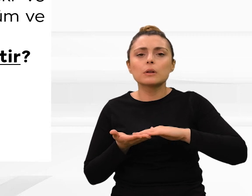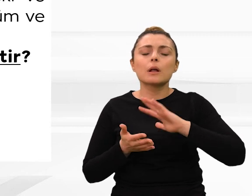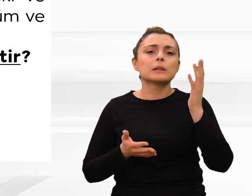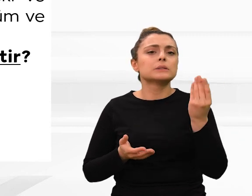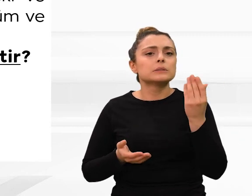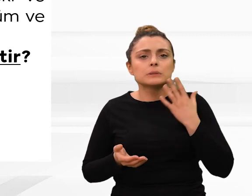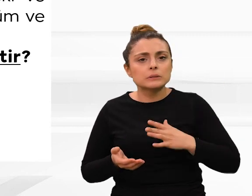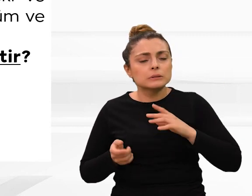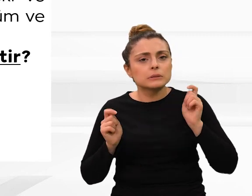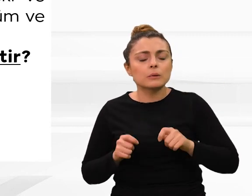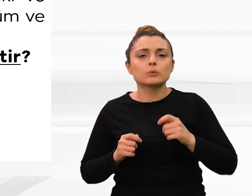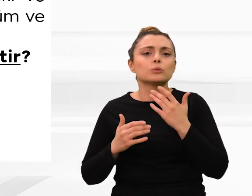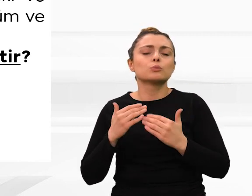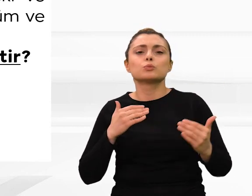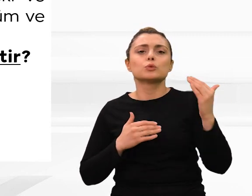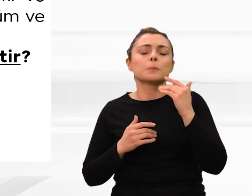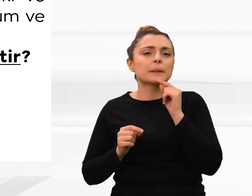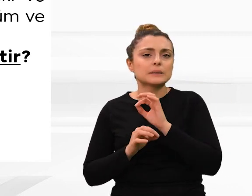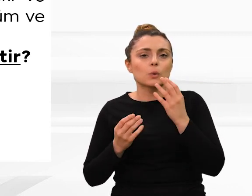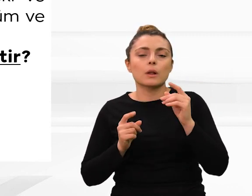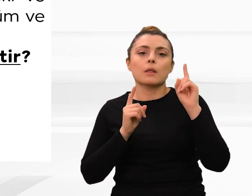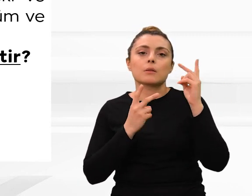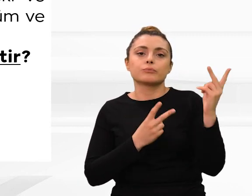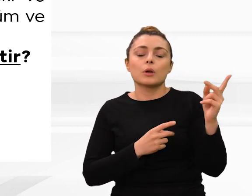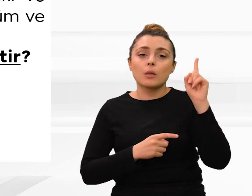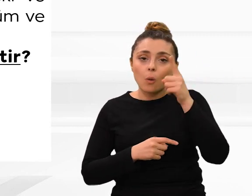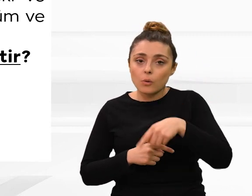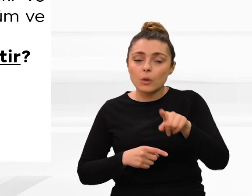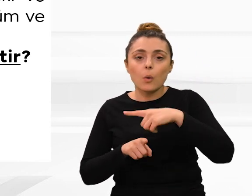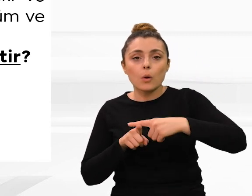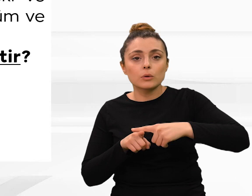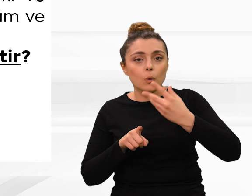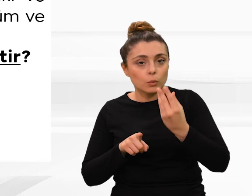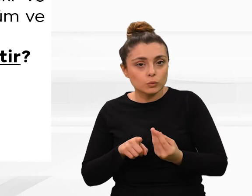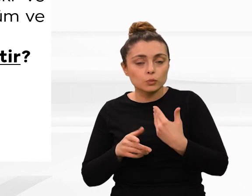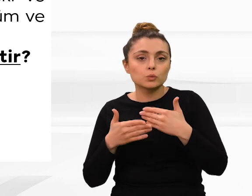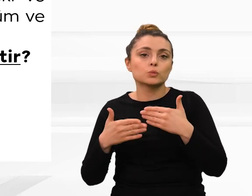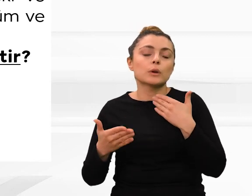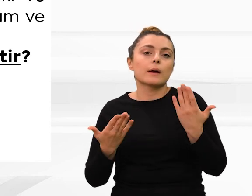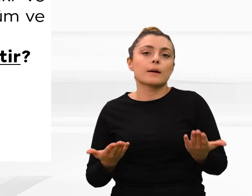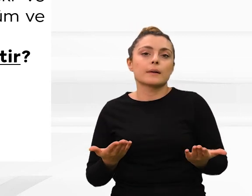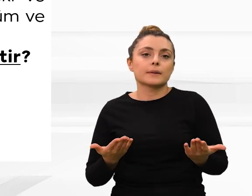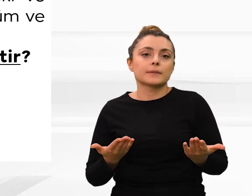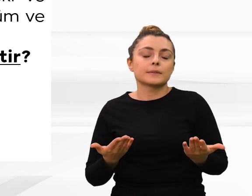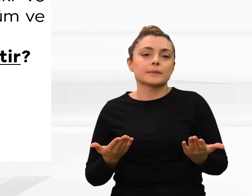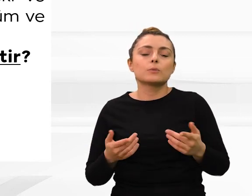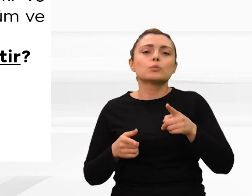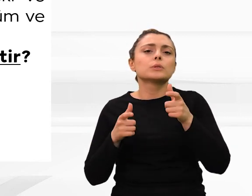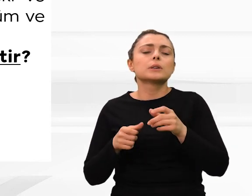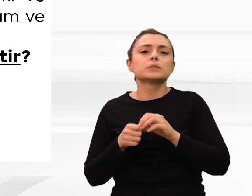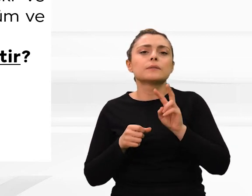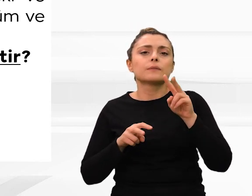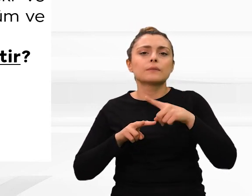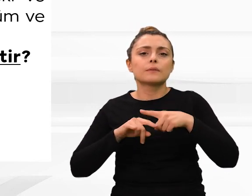dilediğini yaptıran ve büyüklükte eşsiz olan Allah'tır Allah onların ortak koştuklarından uzaktır yine burada da